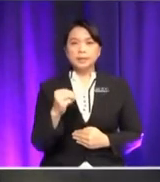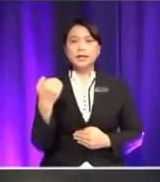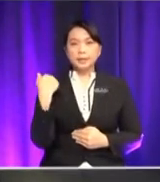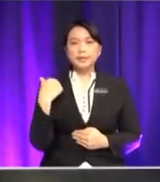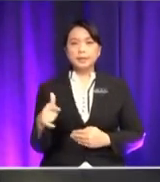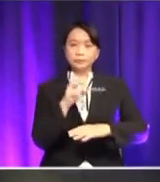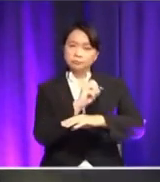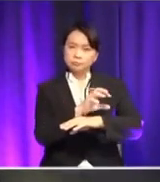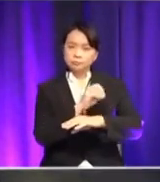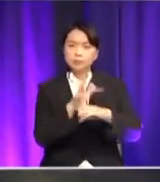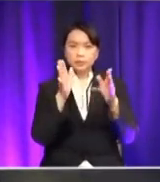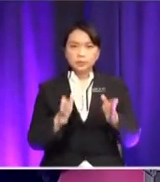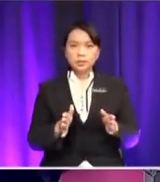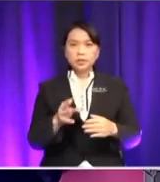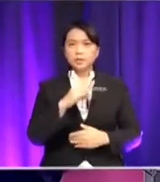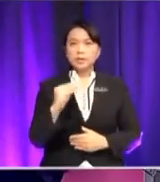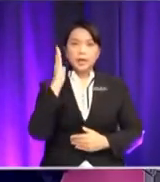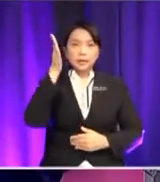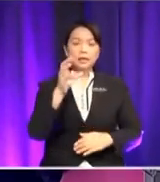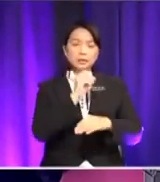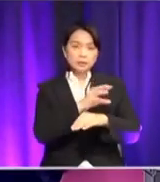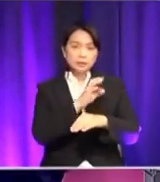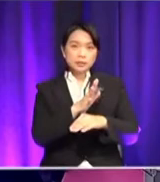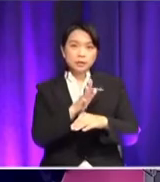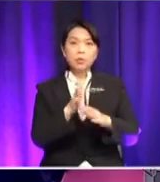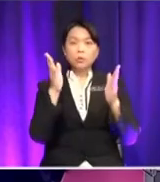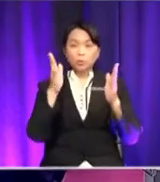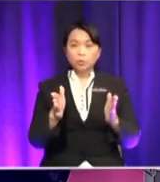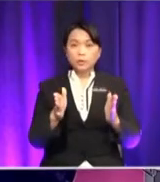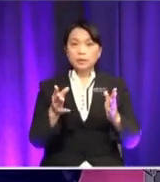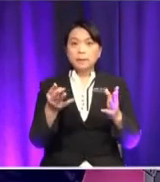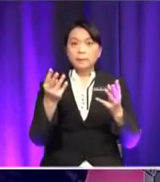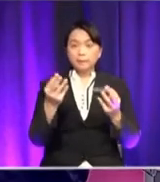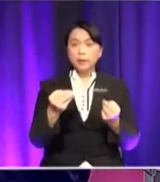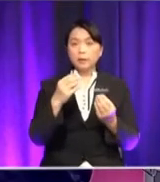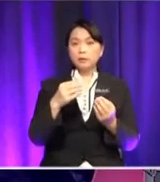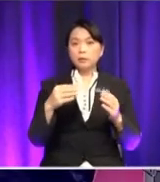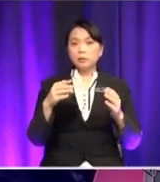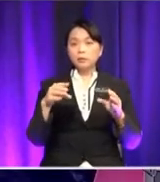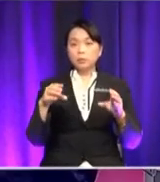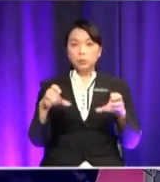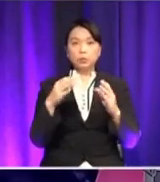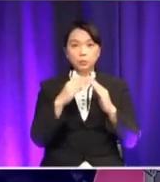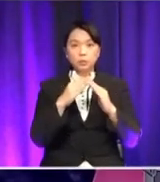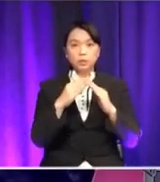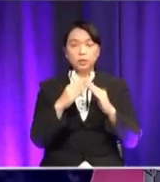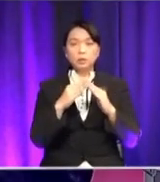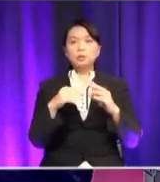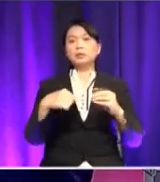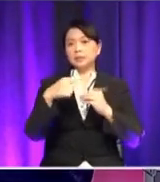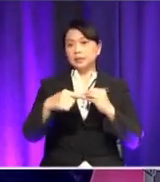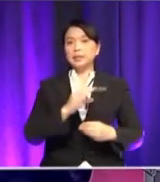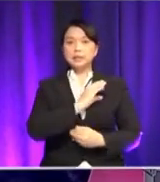dia akan menasihati klien Apakah ciri-ciri lukisan bangunan yang ada